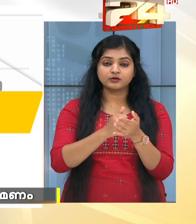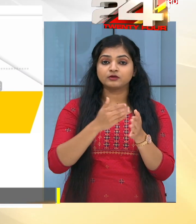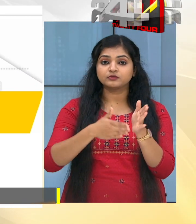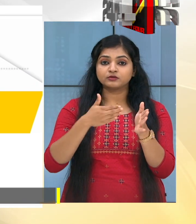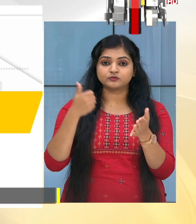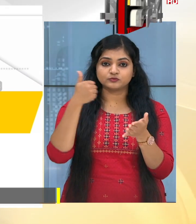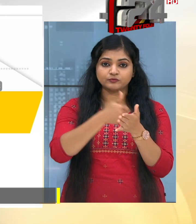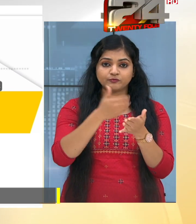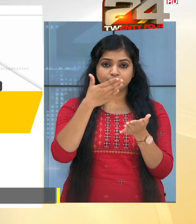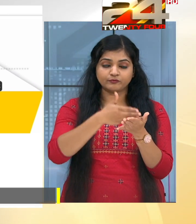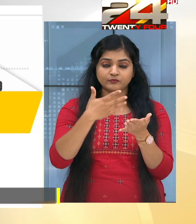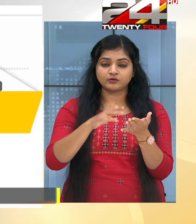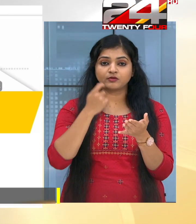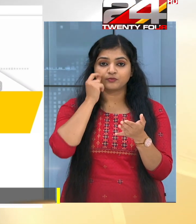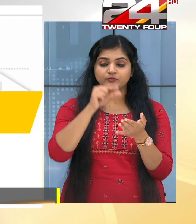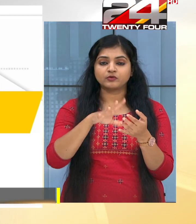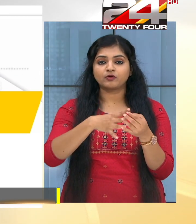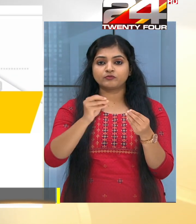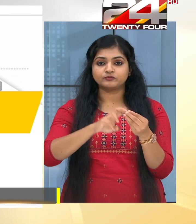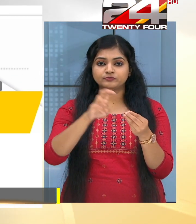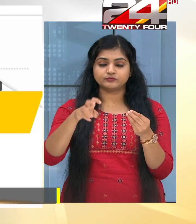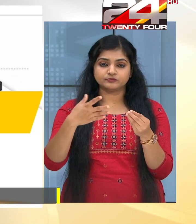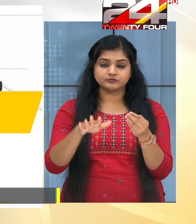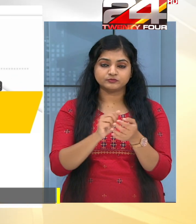ആള് ട്രെയിനിന്റെ വഴിയിലിറങ്ങി